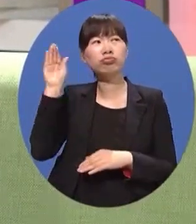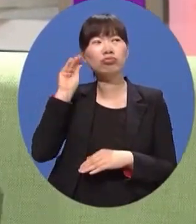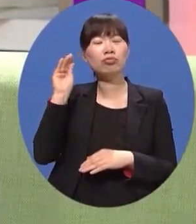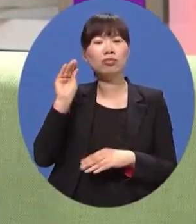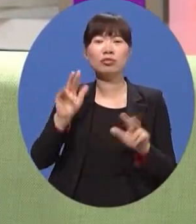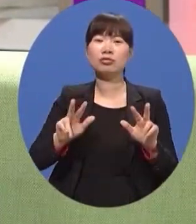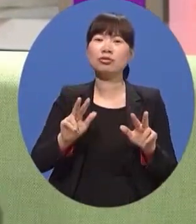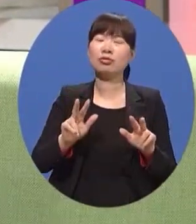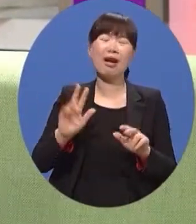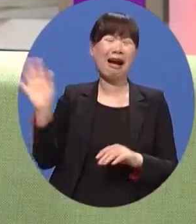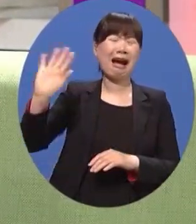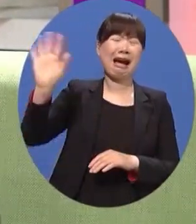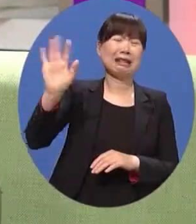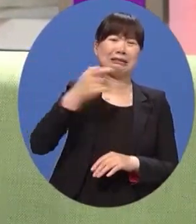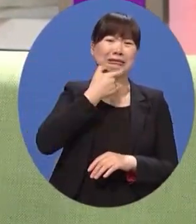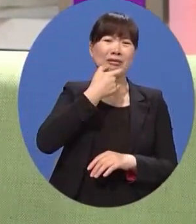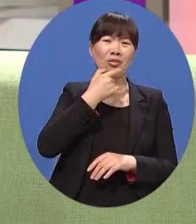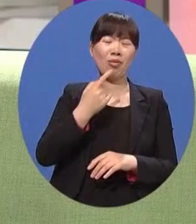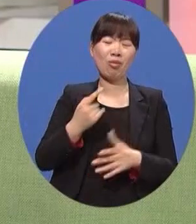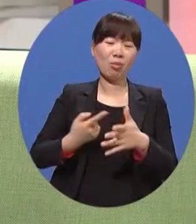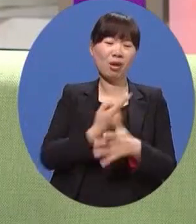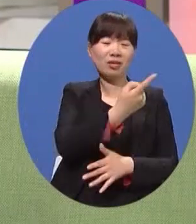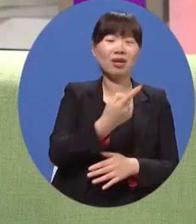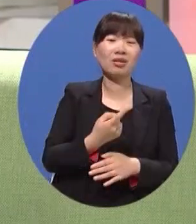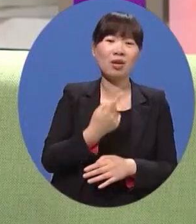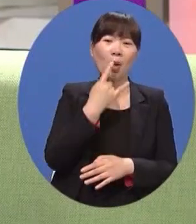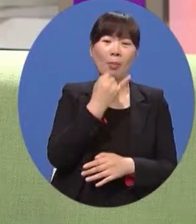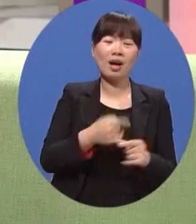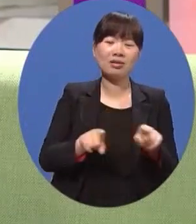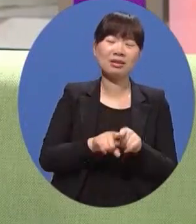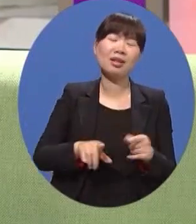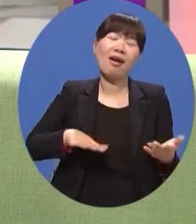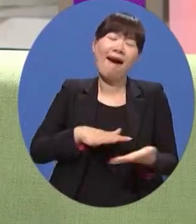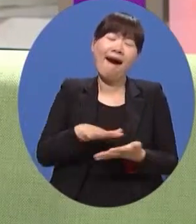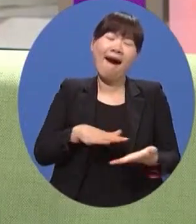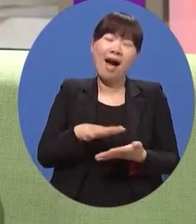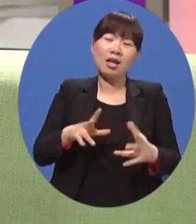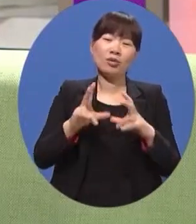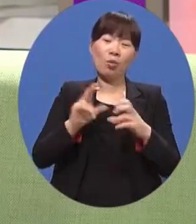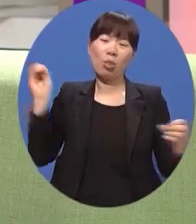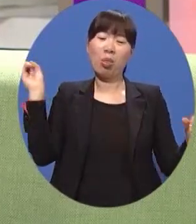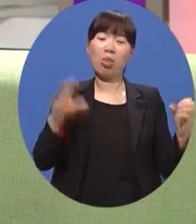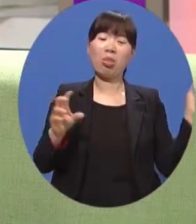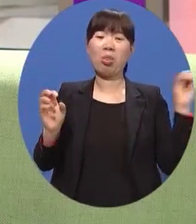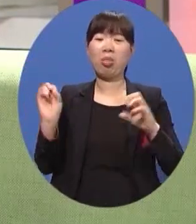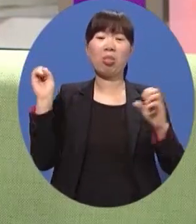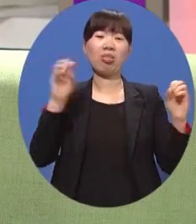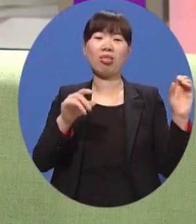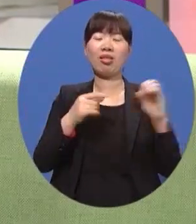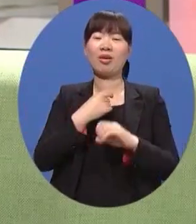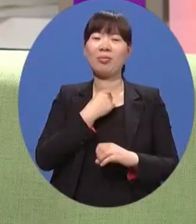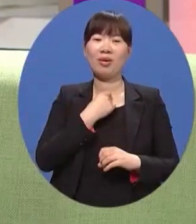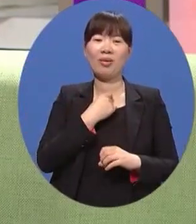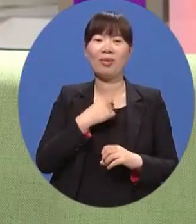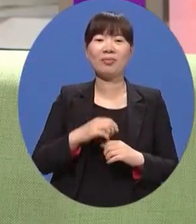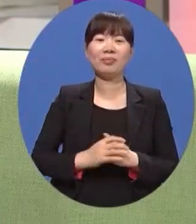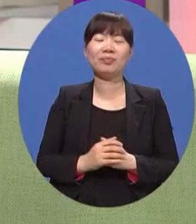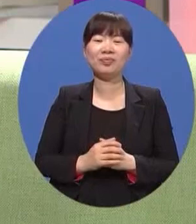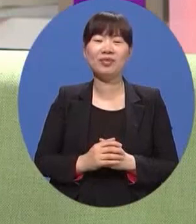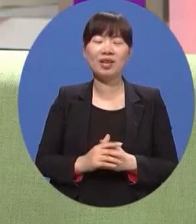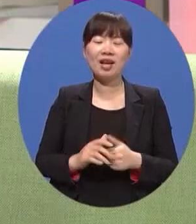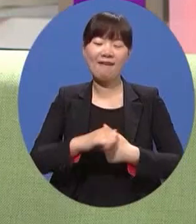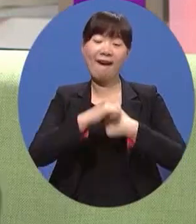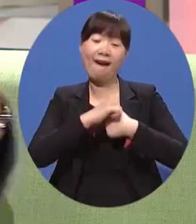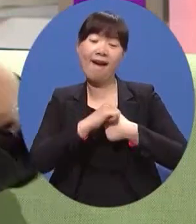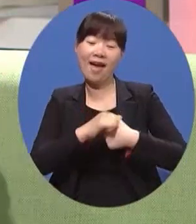그거보다 지금 밖에 나가서 엄마랑 같이 뭐 이렇게 뭐 뛰어놀면서 놀고. 공 던지기도 하고. 그렇죠. 공 던지기도 하고. 혹은 이제 뭐